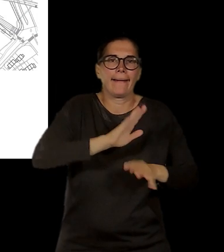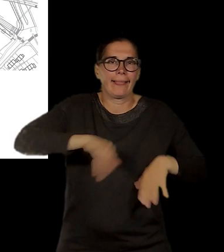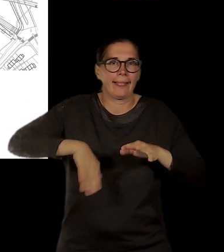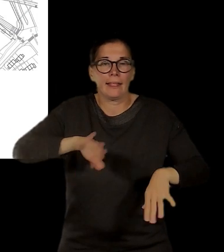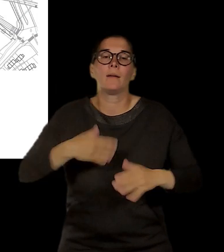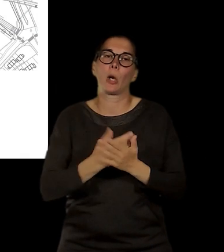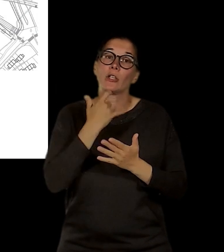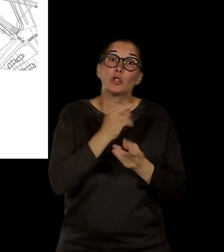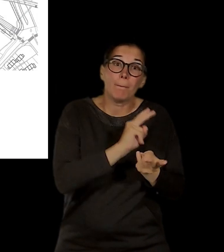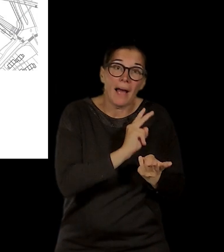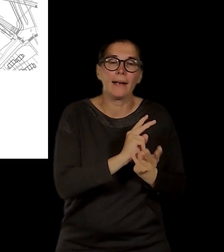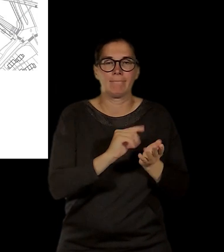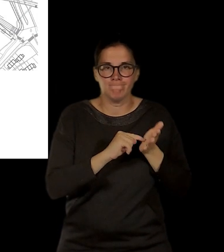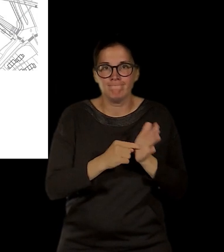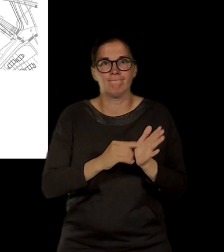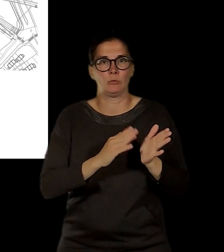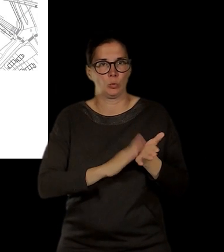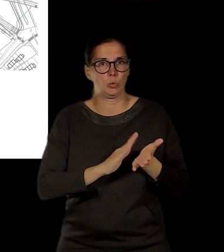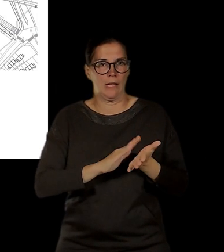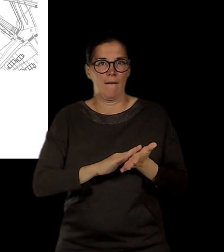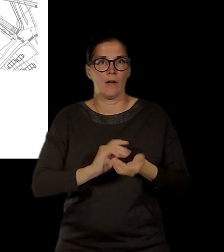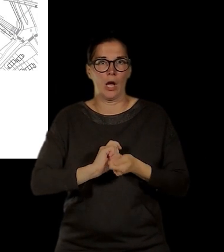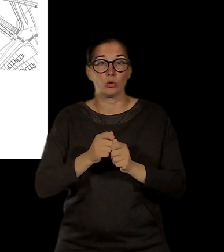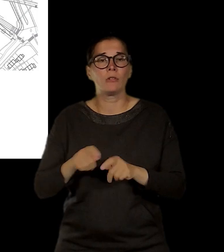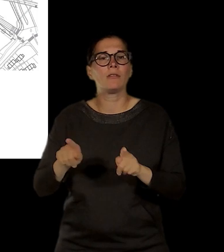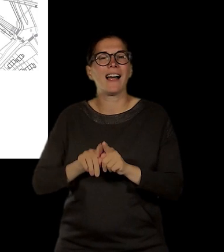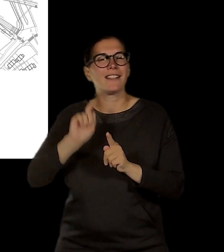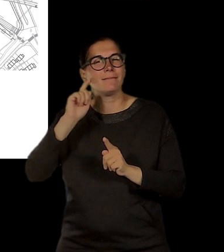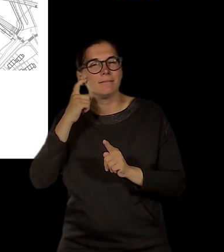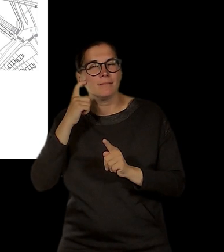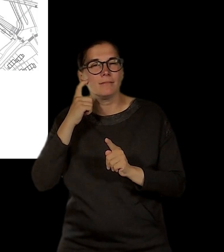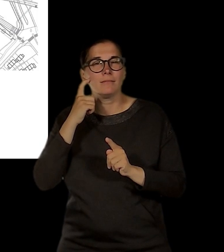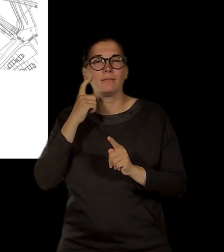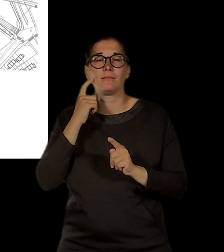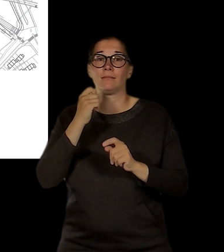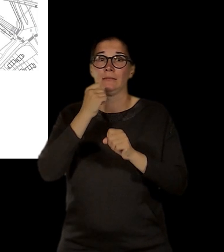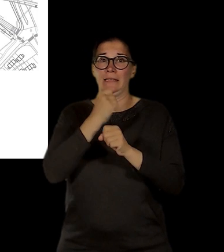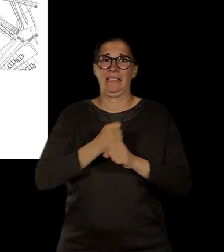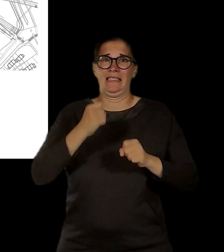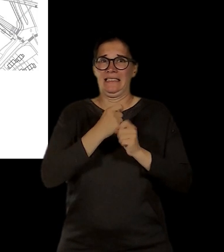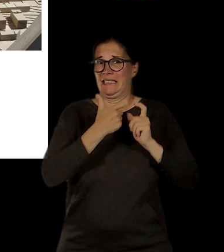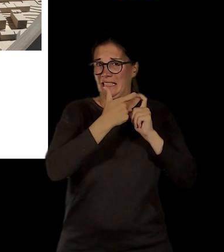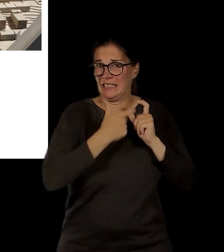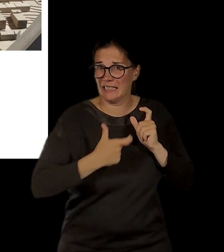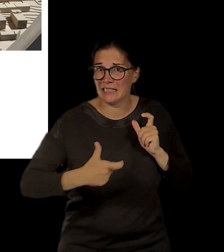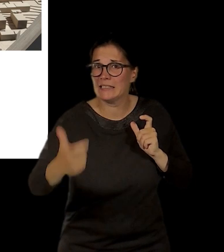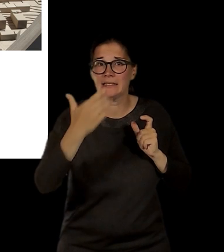Pracovali jsme na celkové podobě toho tělesa, které tu artérii zastřešuje, včetně parku.